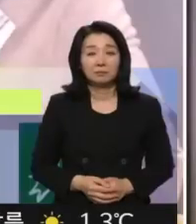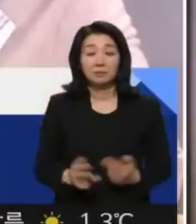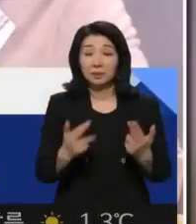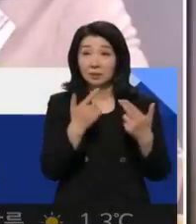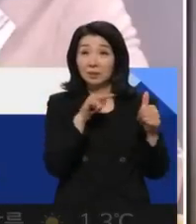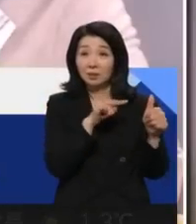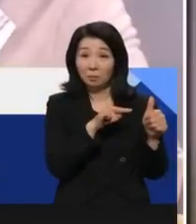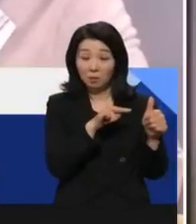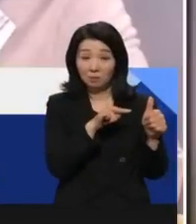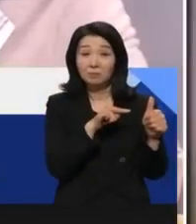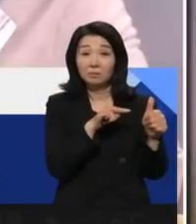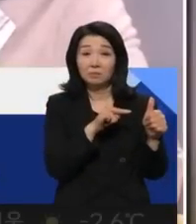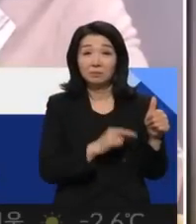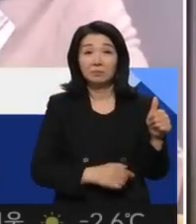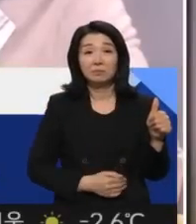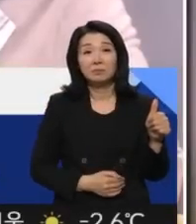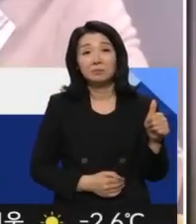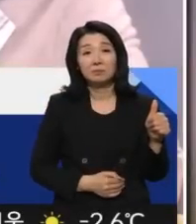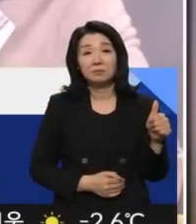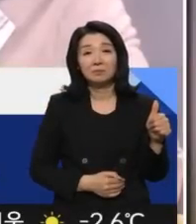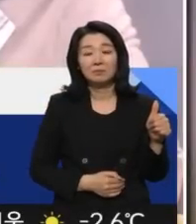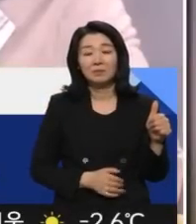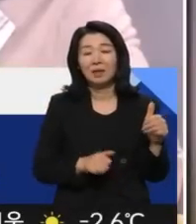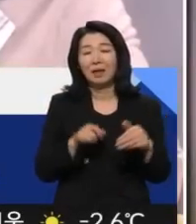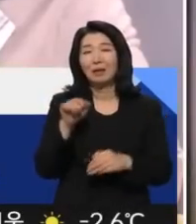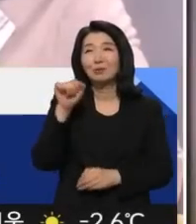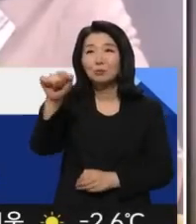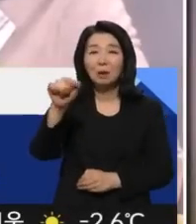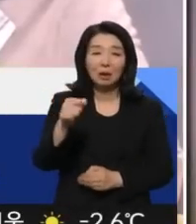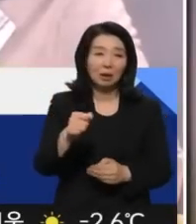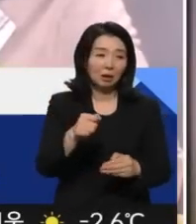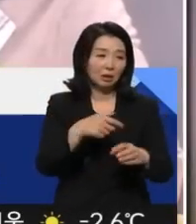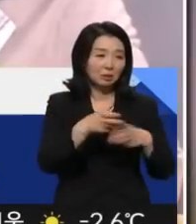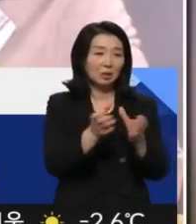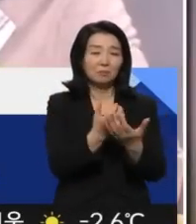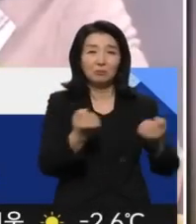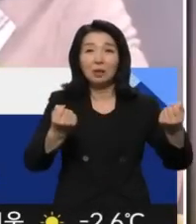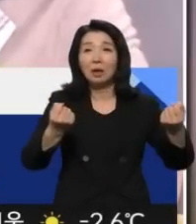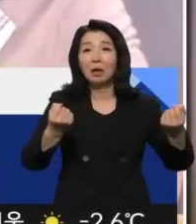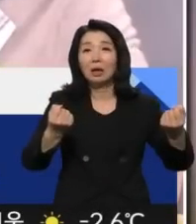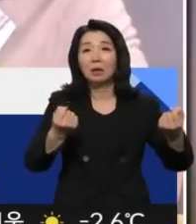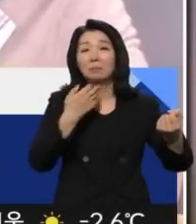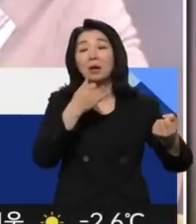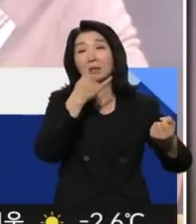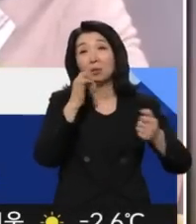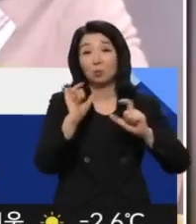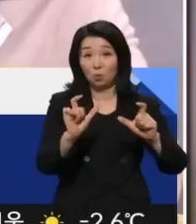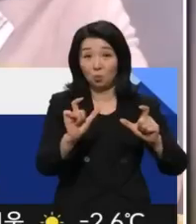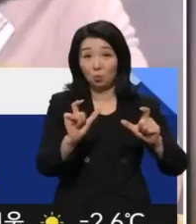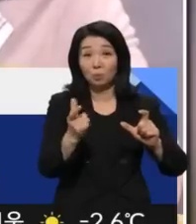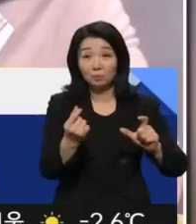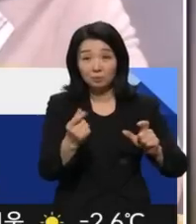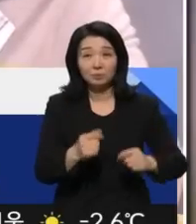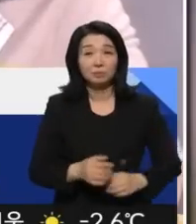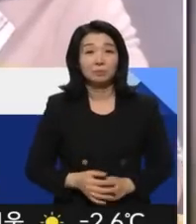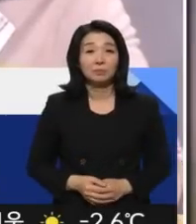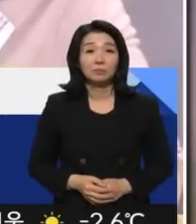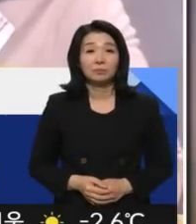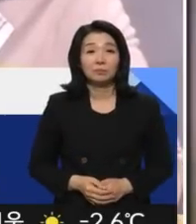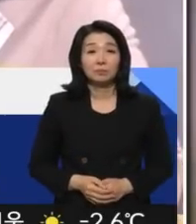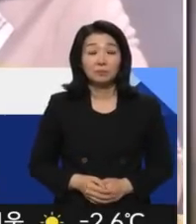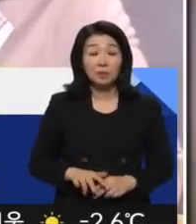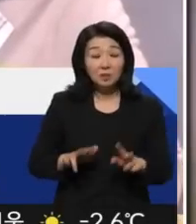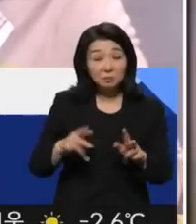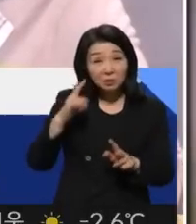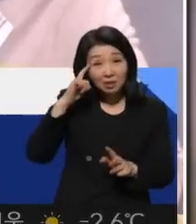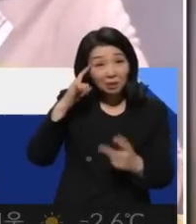이재명 대표가 출마하면 분당 가능성도 있다 이렇게 경고하셨어요. 그렇습니다. 네. 네. 지금도